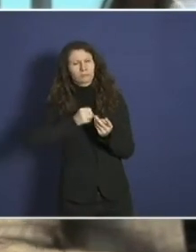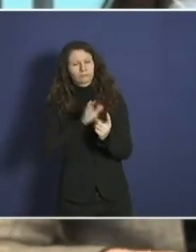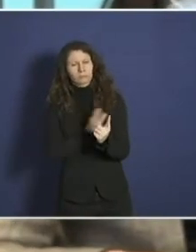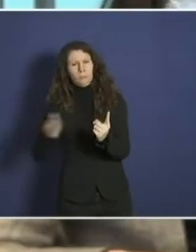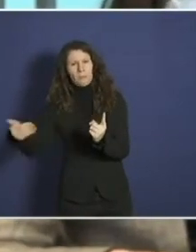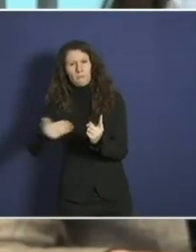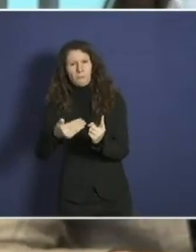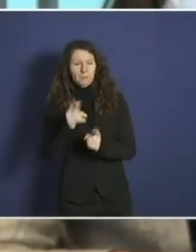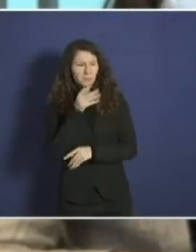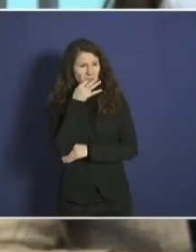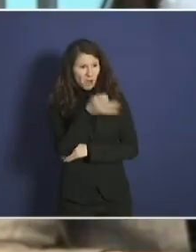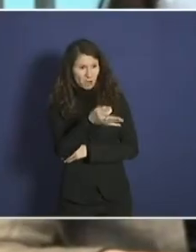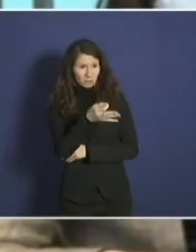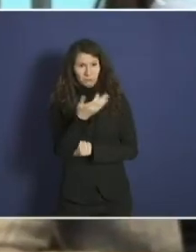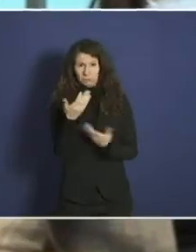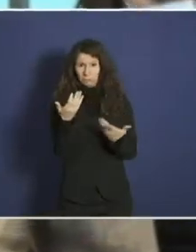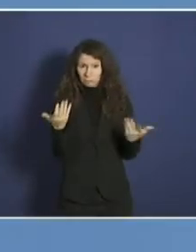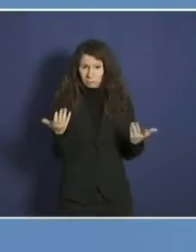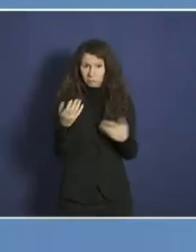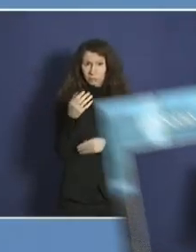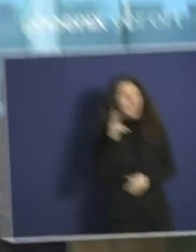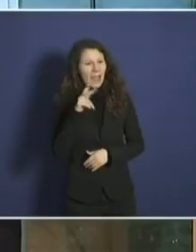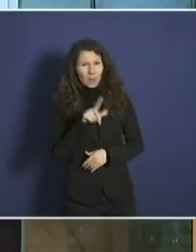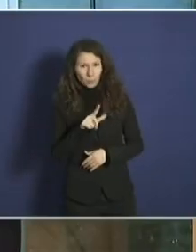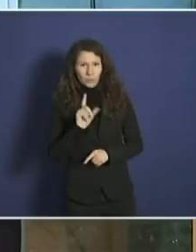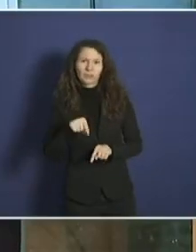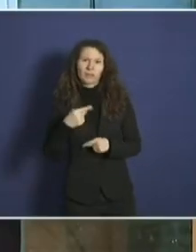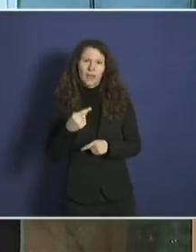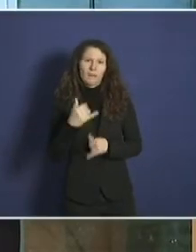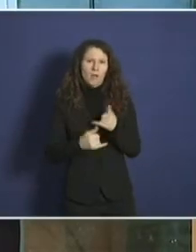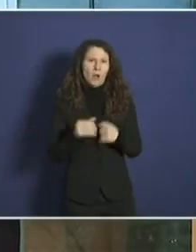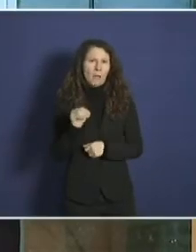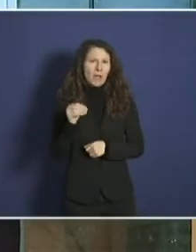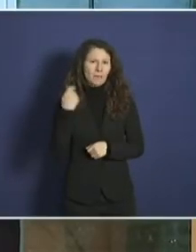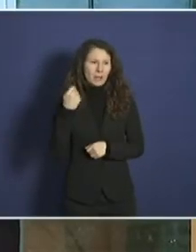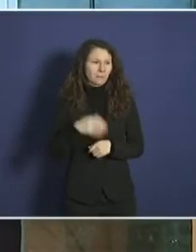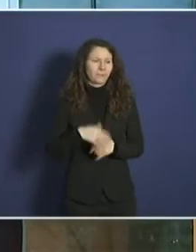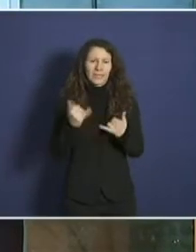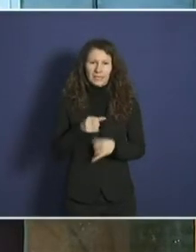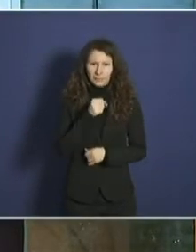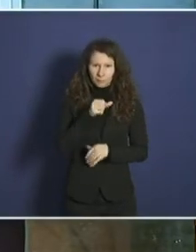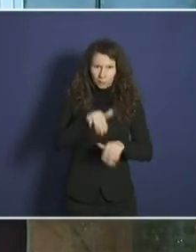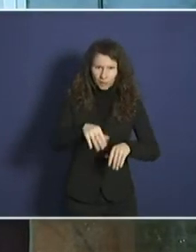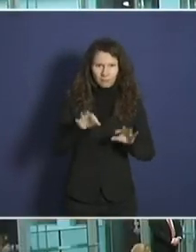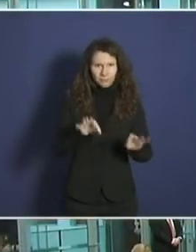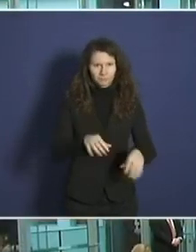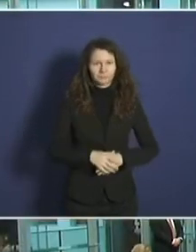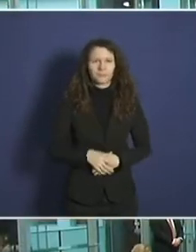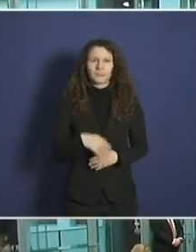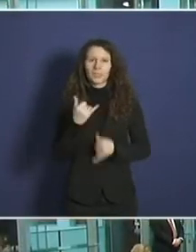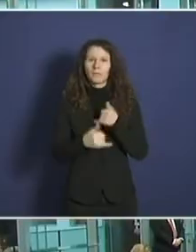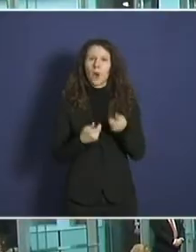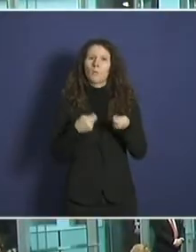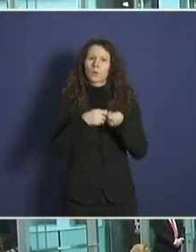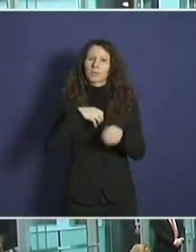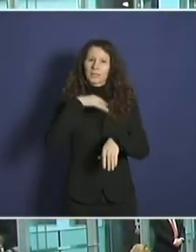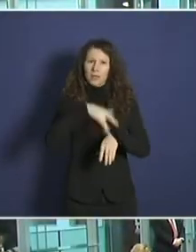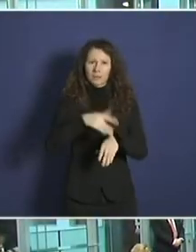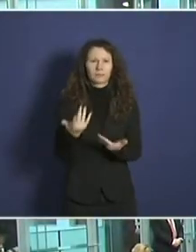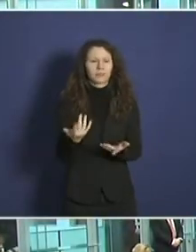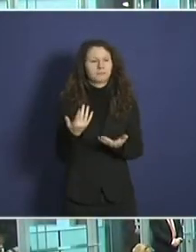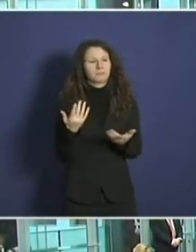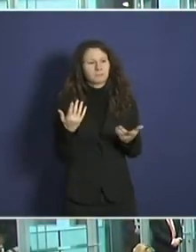Kurs gefolgt wären? Jetzt habe ich auch ein Mikrofon, Frau Bundeskanzlerin. Zwar sind die Zustimmungswerte ja immer